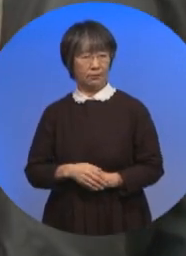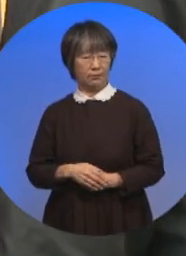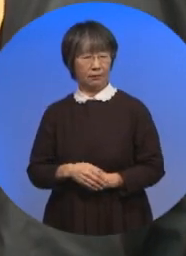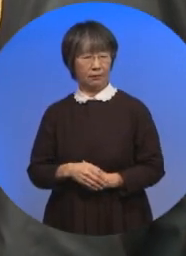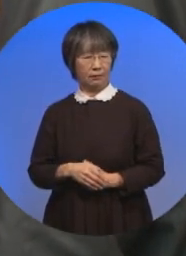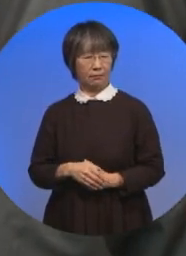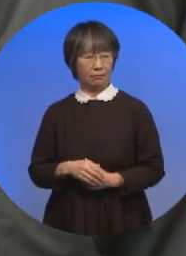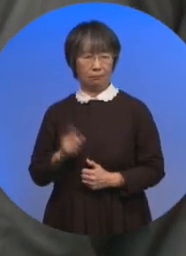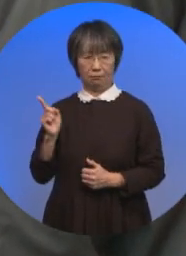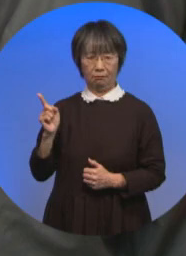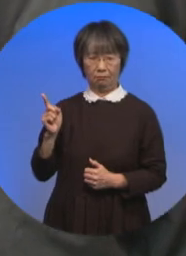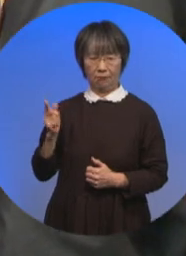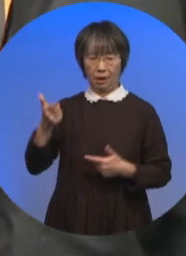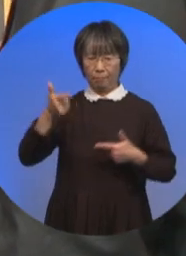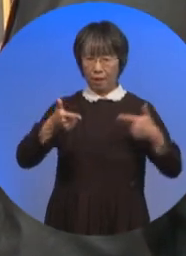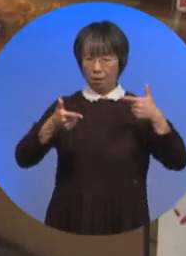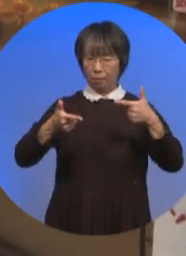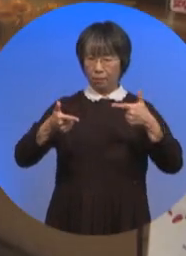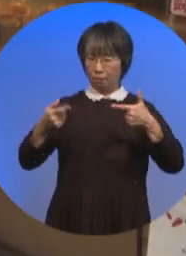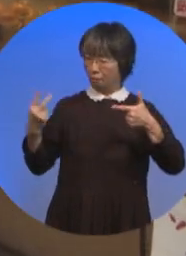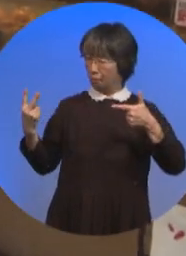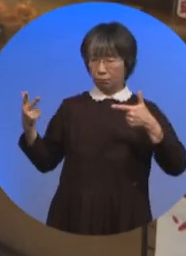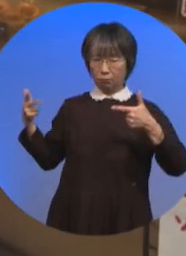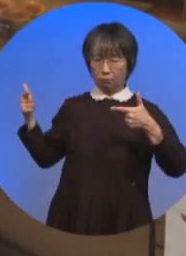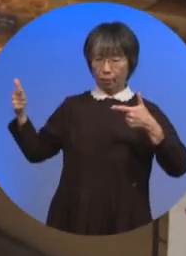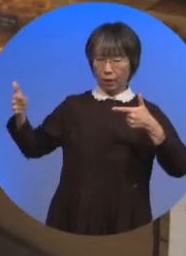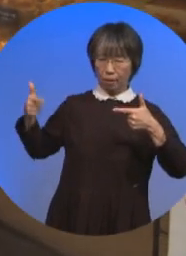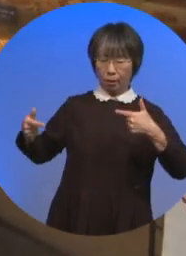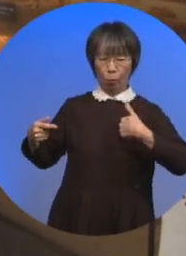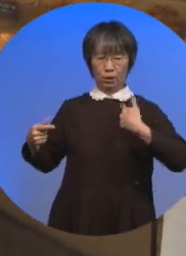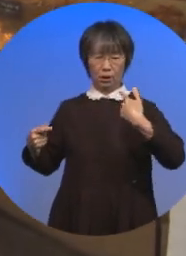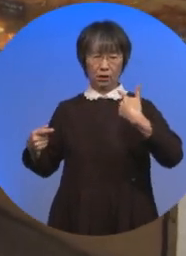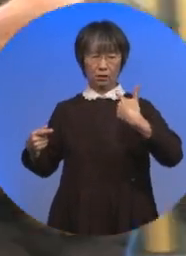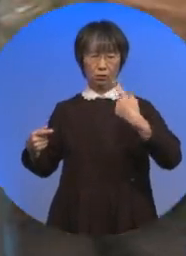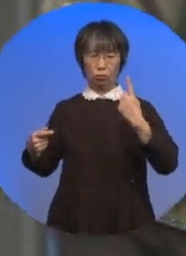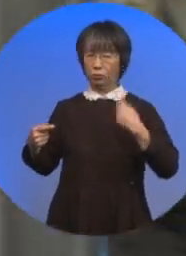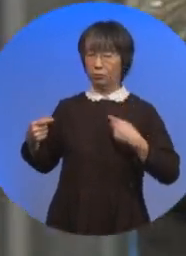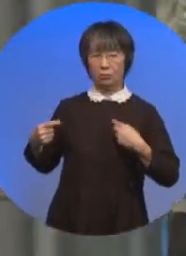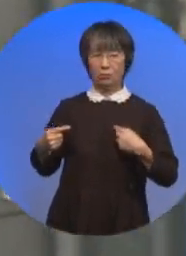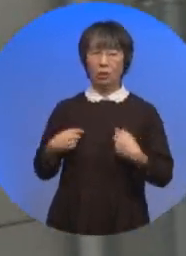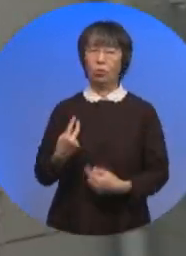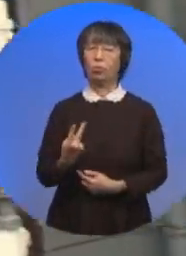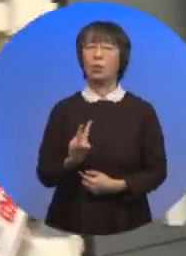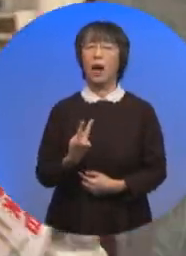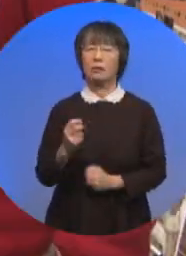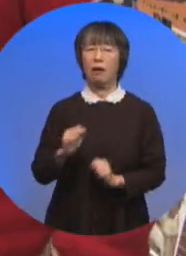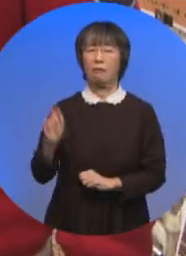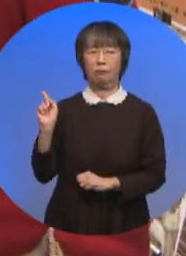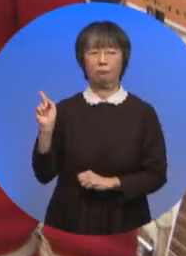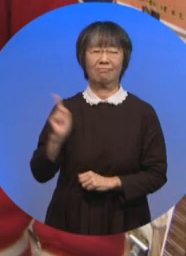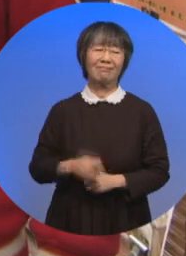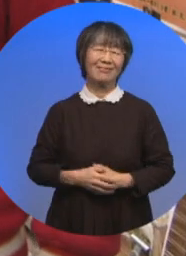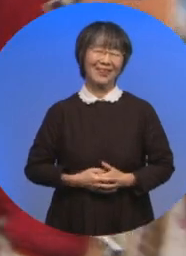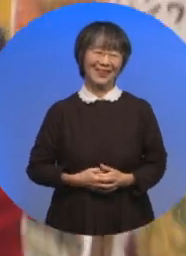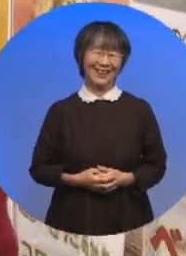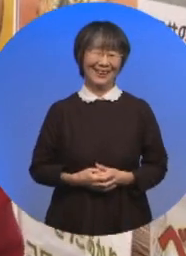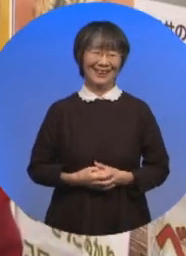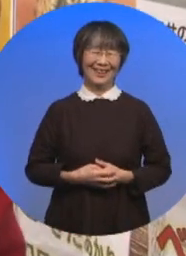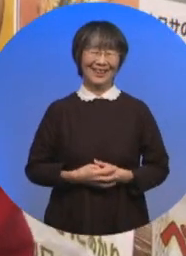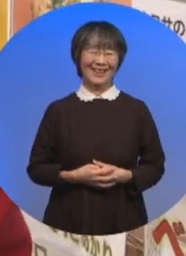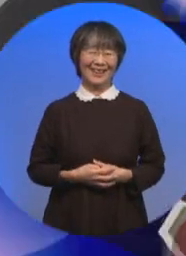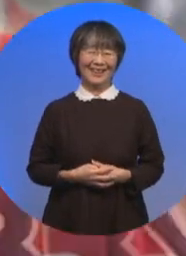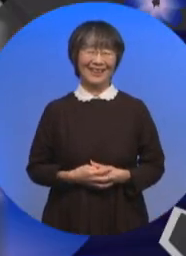後からちょっと大きめな2台のカメラ撮んのやめて。俺これ、2人でやってるから邪魔せん